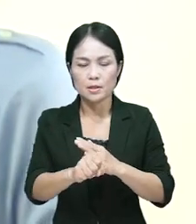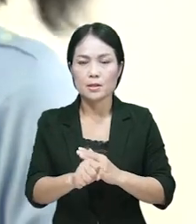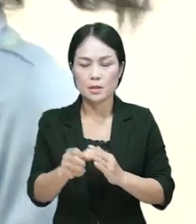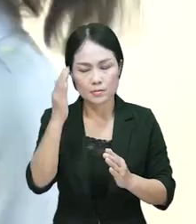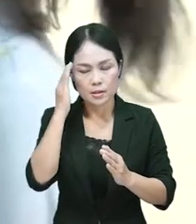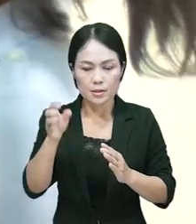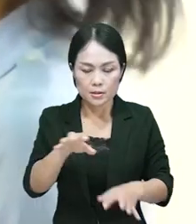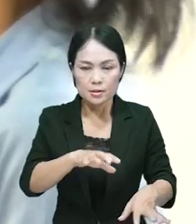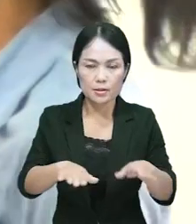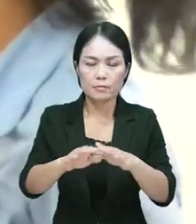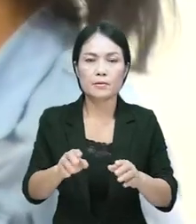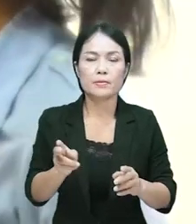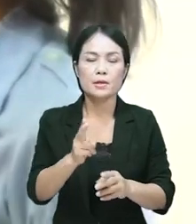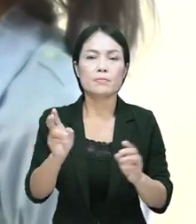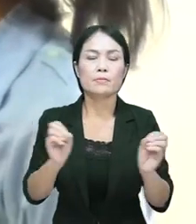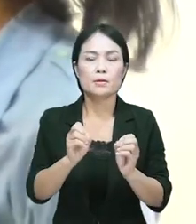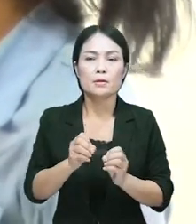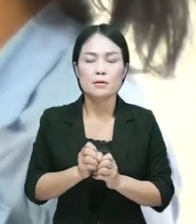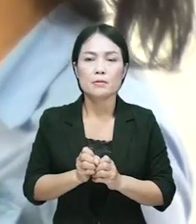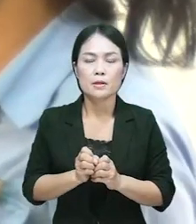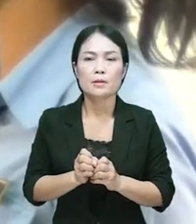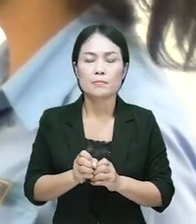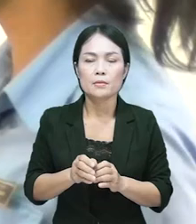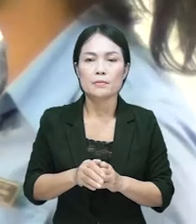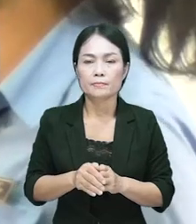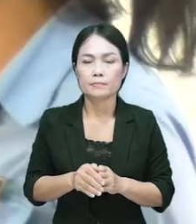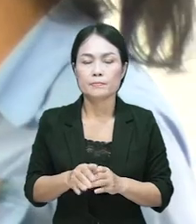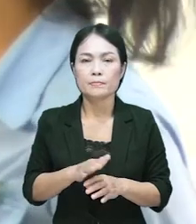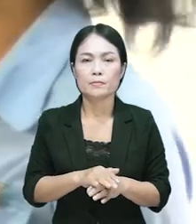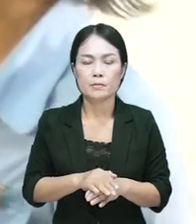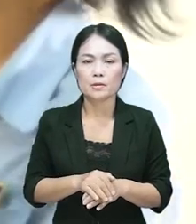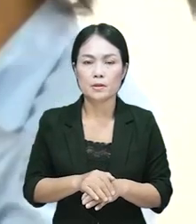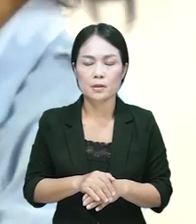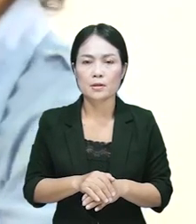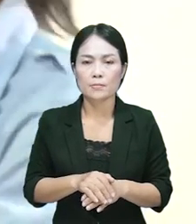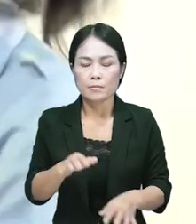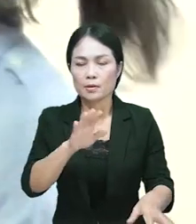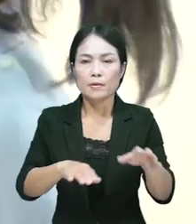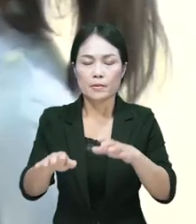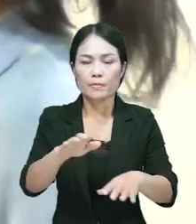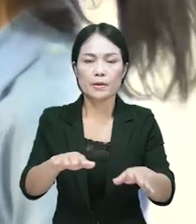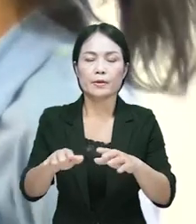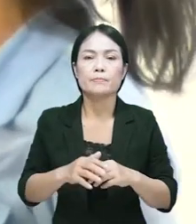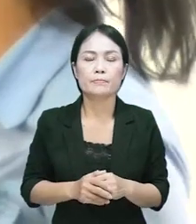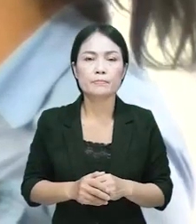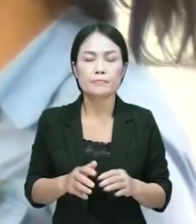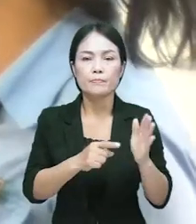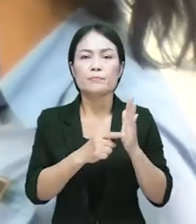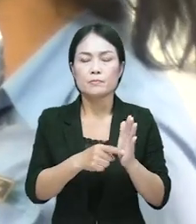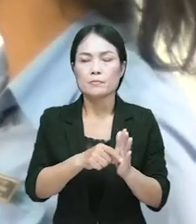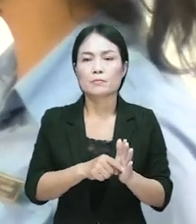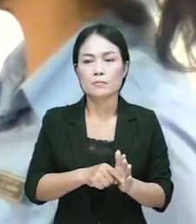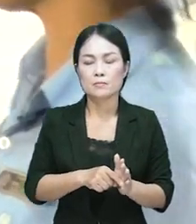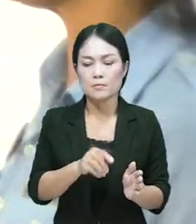ណាអញ្ចឹងលូនដោយប្រវាមានថាប្រវាគឺប្រវេប្រវាចាកូនឧទាហរណ៍ដូចជាកូ